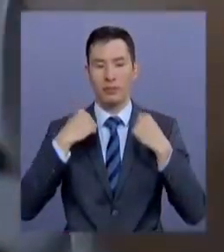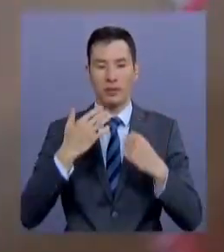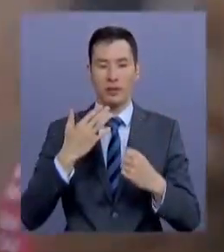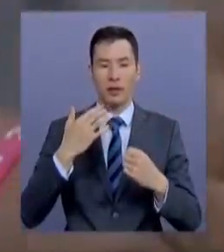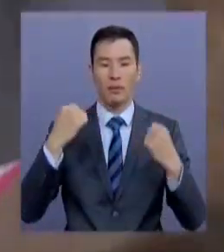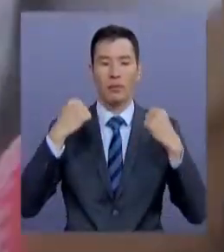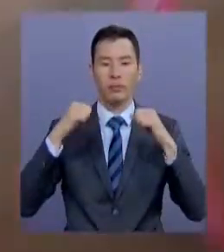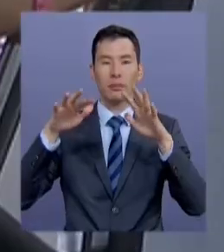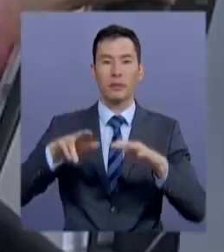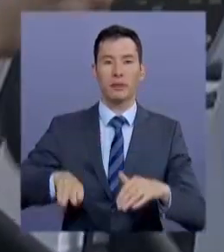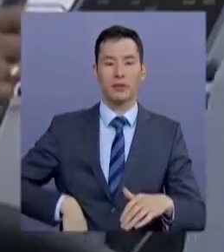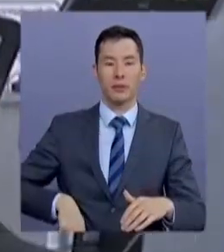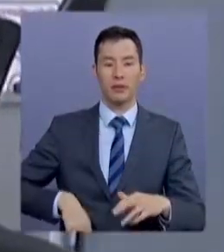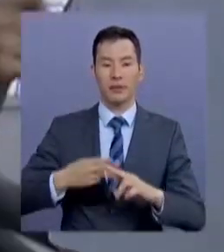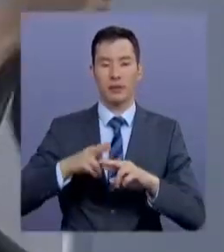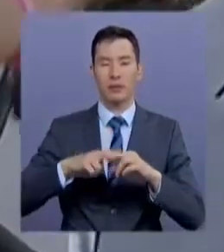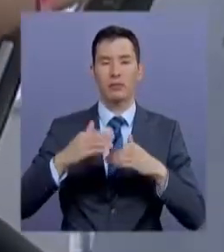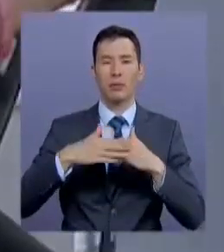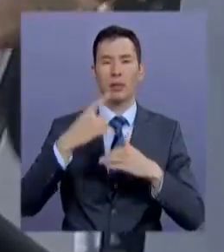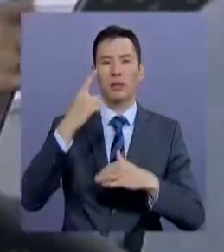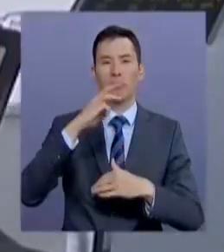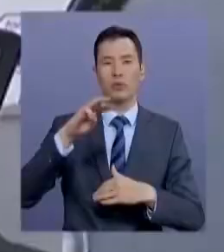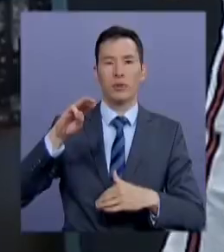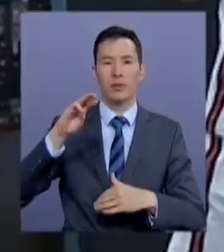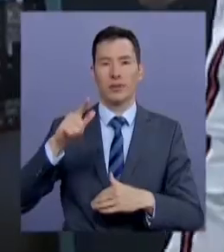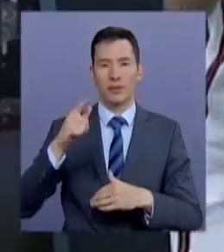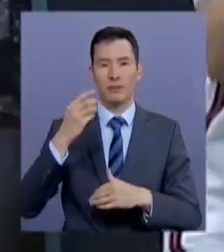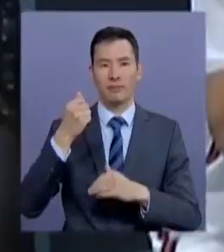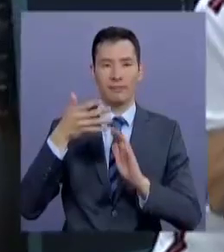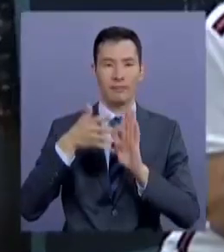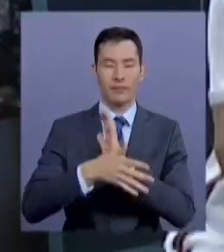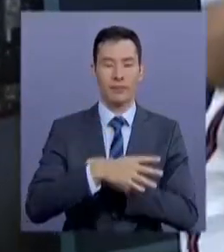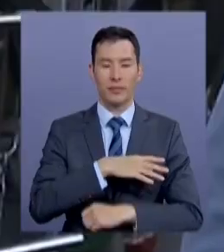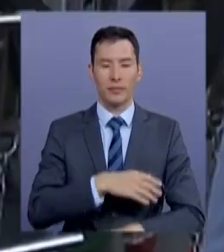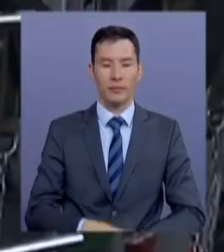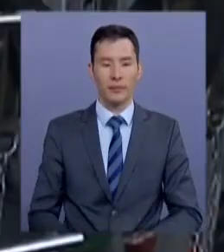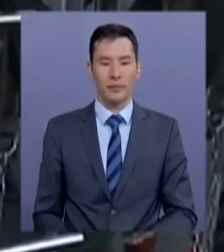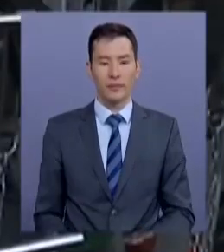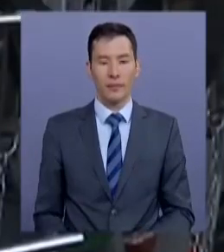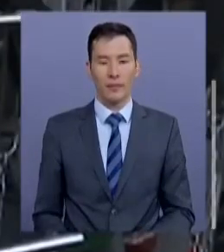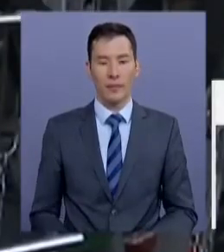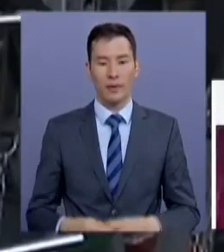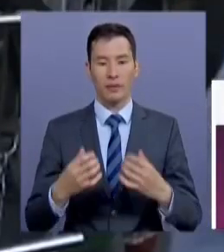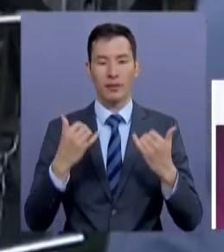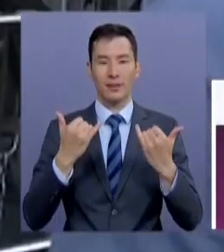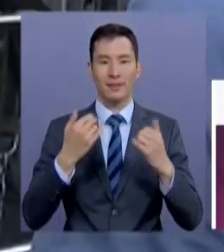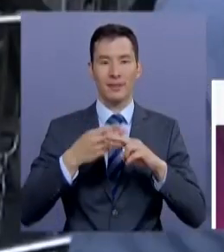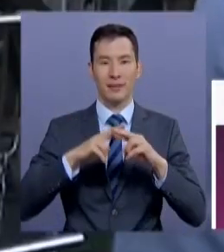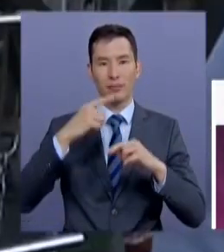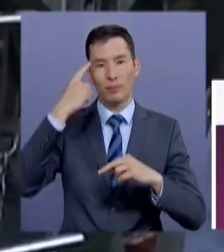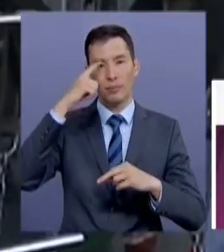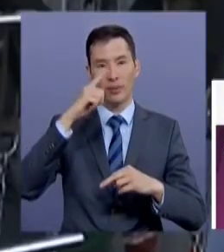спорт кешенінің директоры бұл үшін 1 миллион теңгеден астам қаражат жұмсағанын айтады. На сегодняшнем мероприятии біз